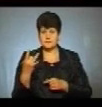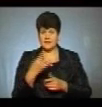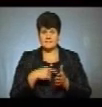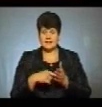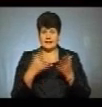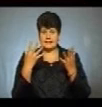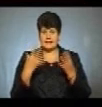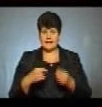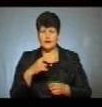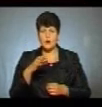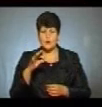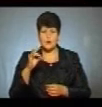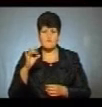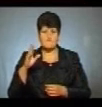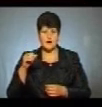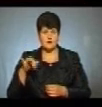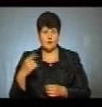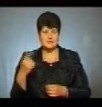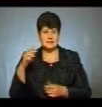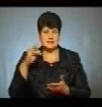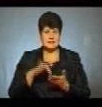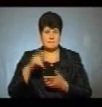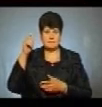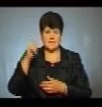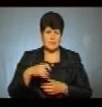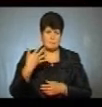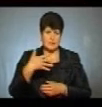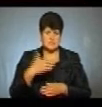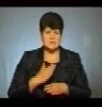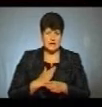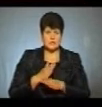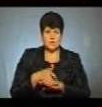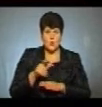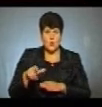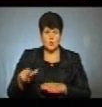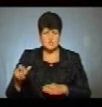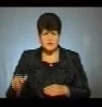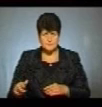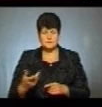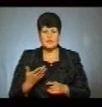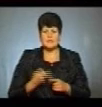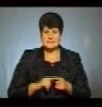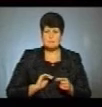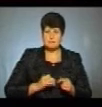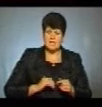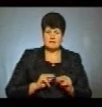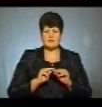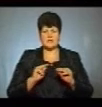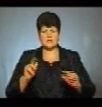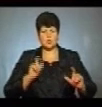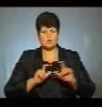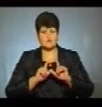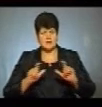відзначили День Хорватії. До обласного центру приїхали майже 50 гостей з цієї країни. Це підприємці, викладачі